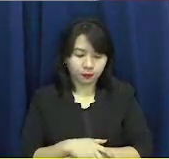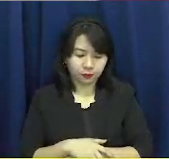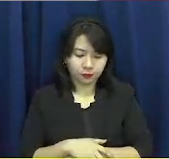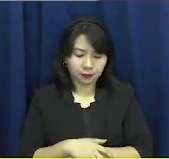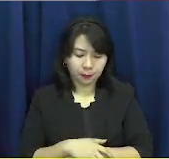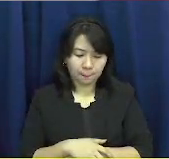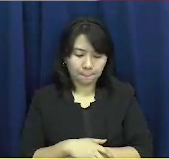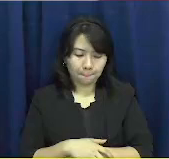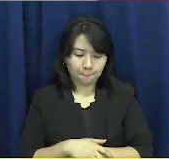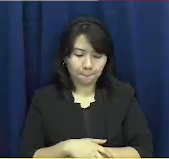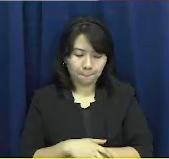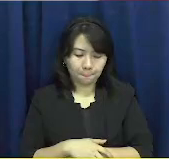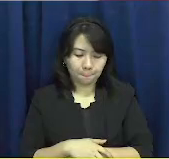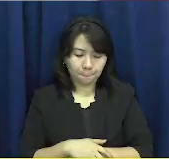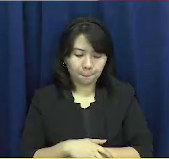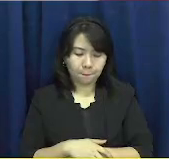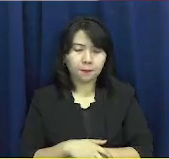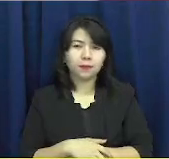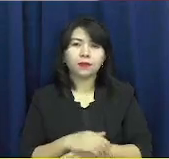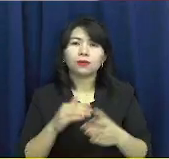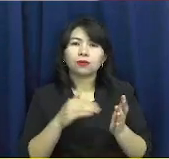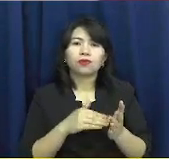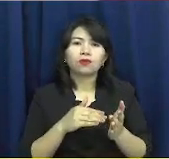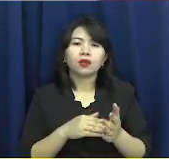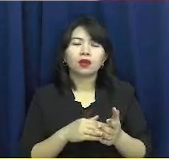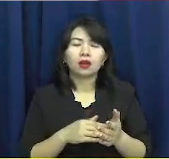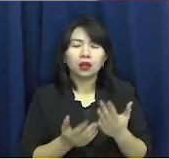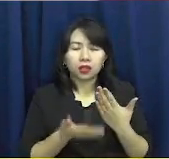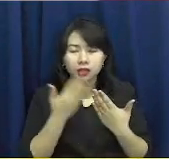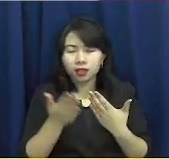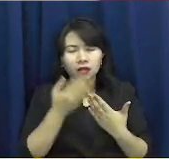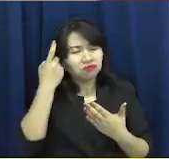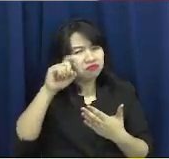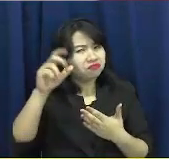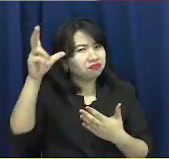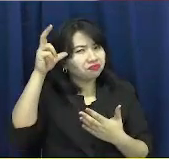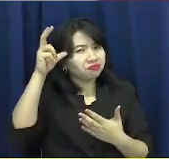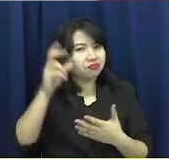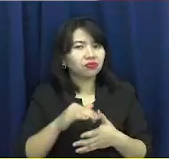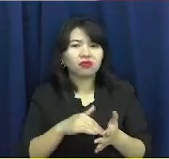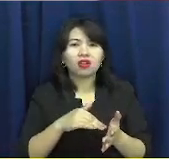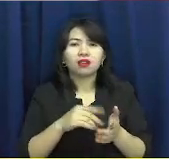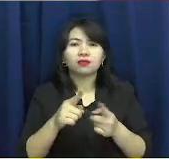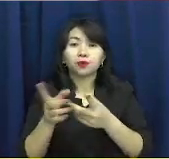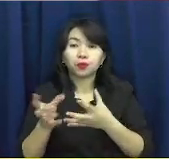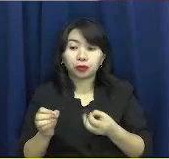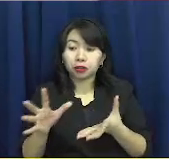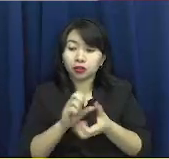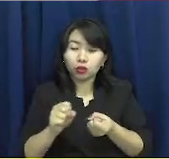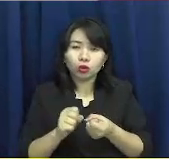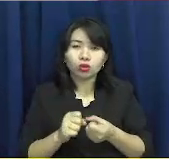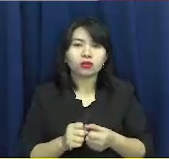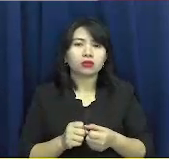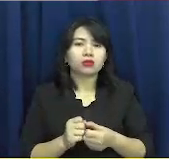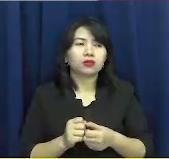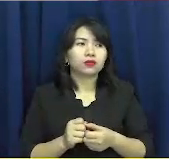lang yan eh. Madali lang, alam nyo, madali lang anuhin ang diablo yan eh. Madali lang, kumbaga, madali lang